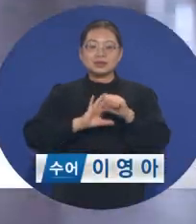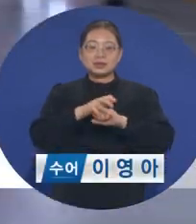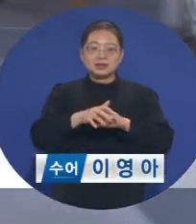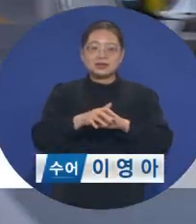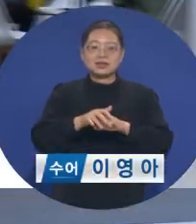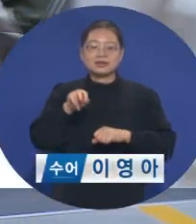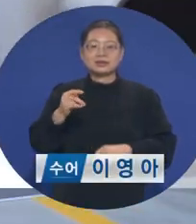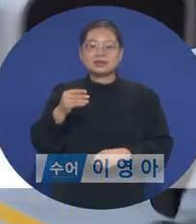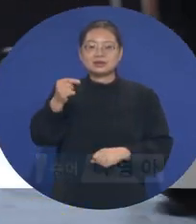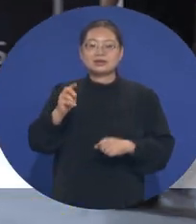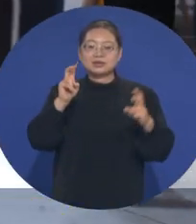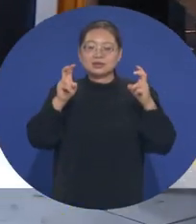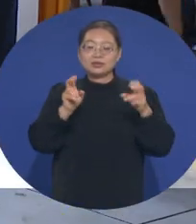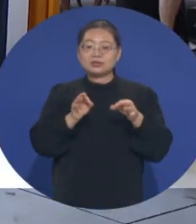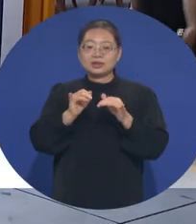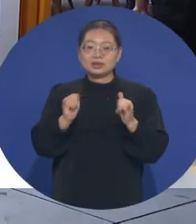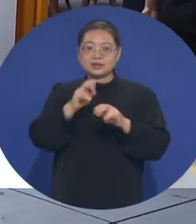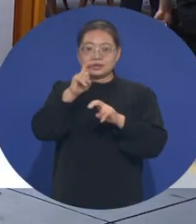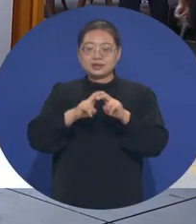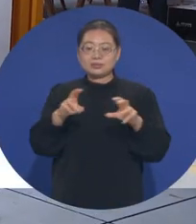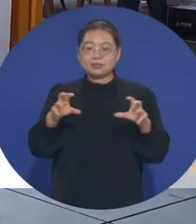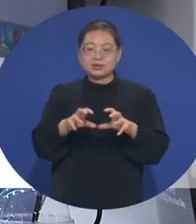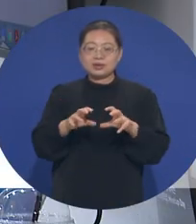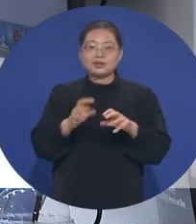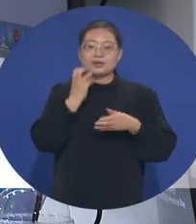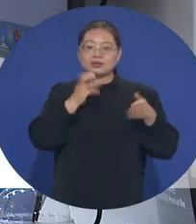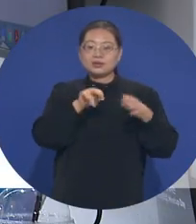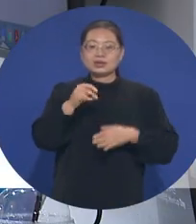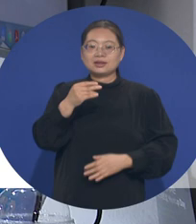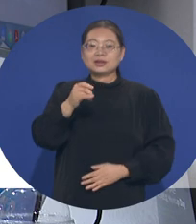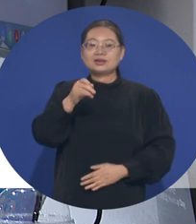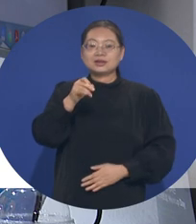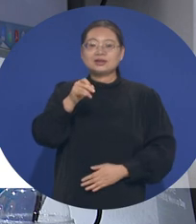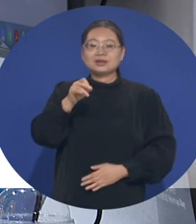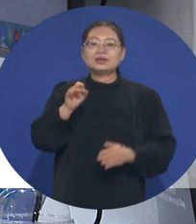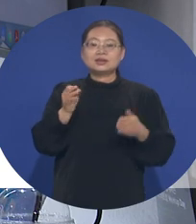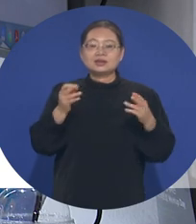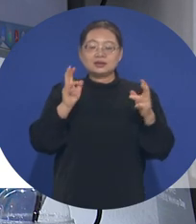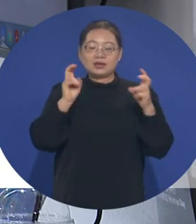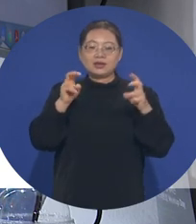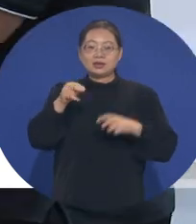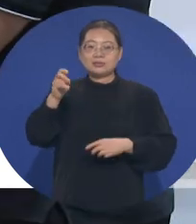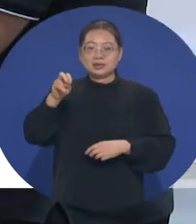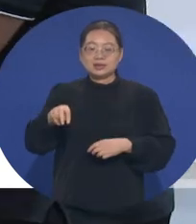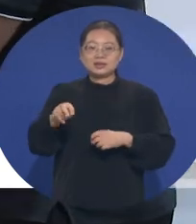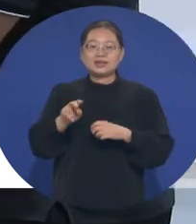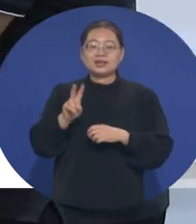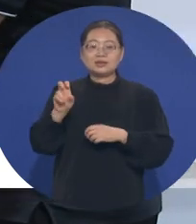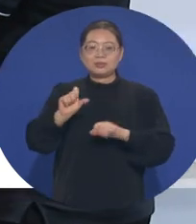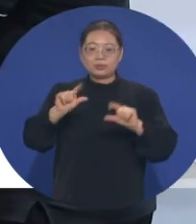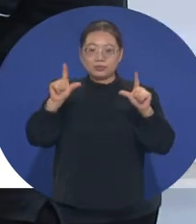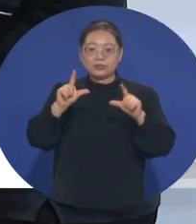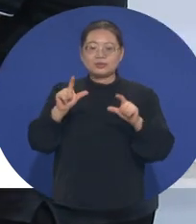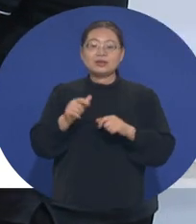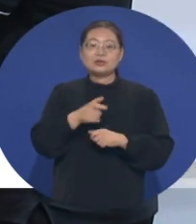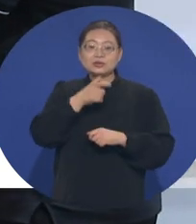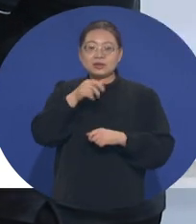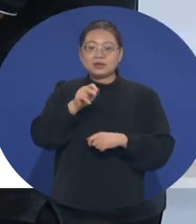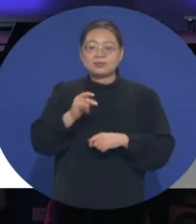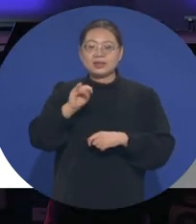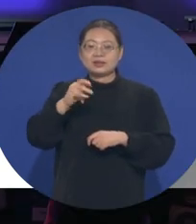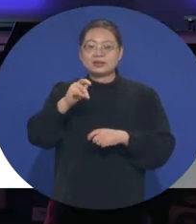전 세계 각국의 스타트업과 투자자들이 한 자리에 모이는 경기 스타트업 서밋이 25일 수원 컨벤션 센터에서 막을